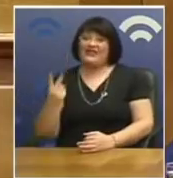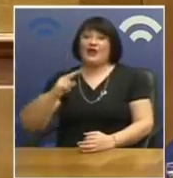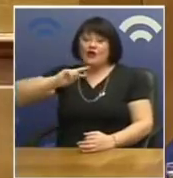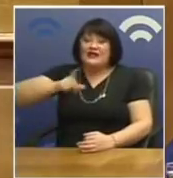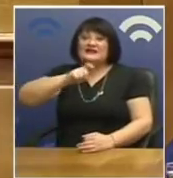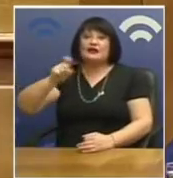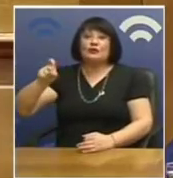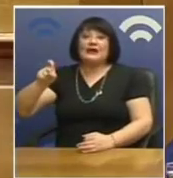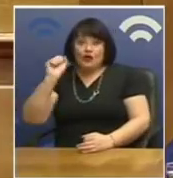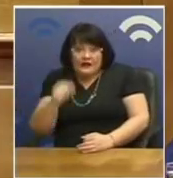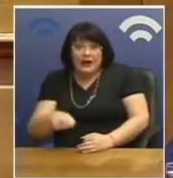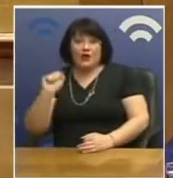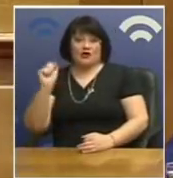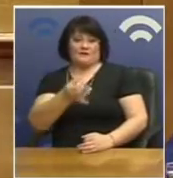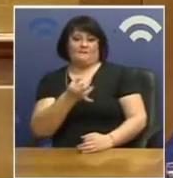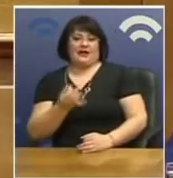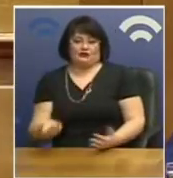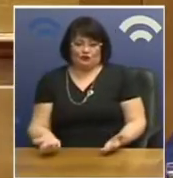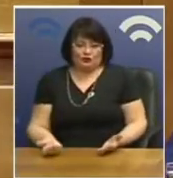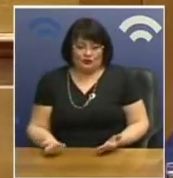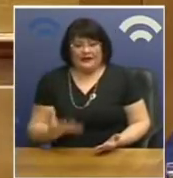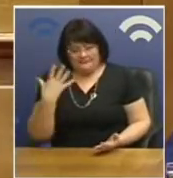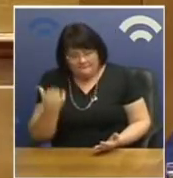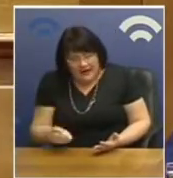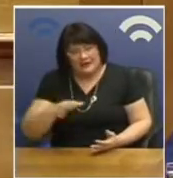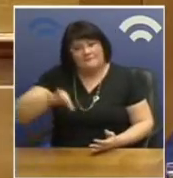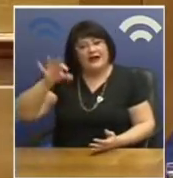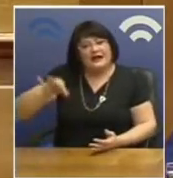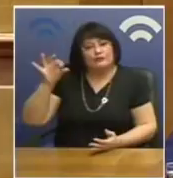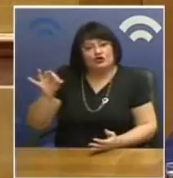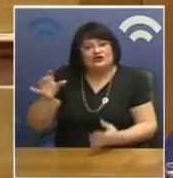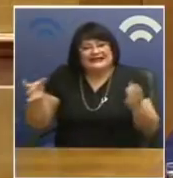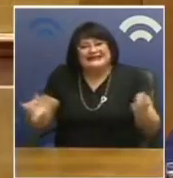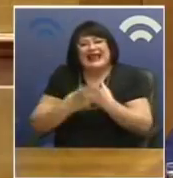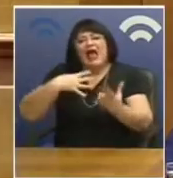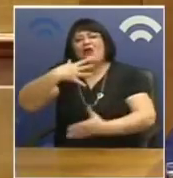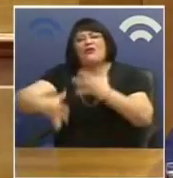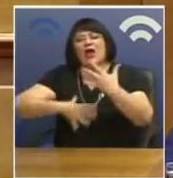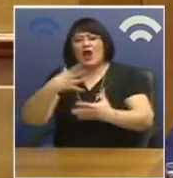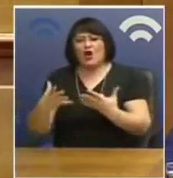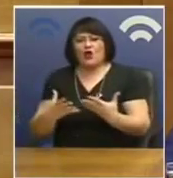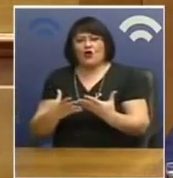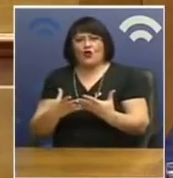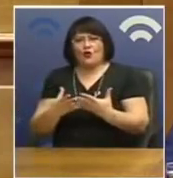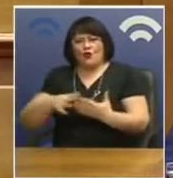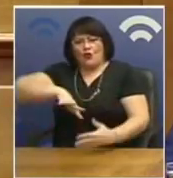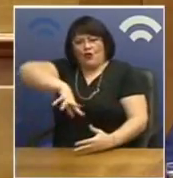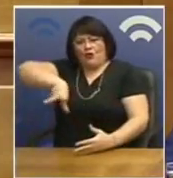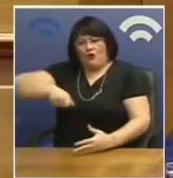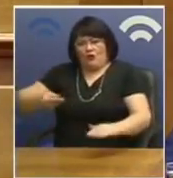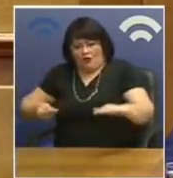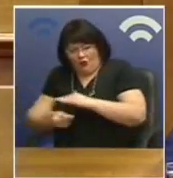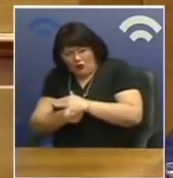δεν είναι? Υπάρχουν περιπτώσεις σκανδαλωδών υπεξαιρέσεων